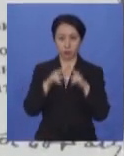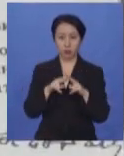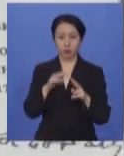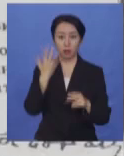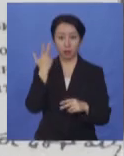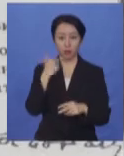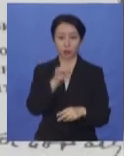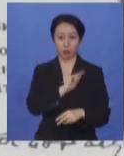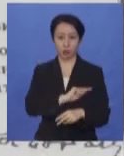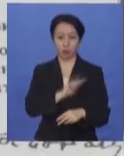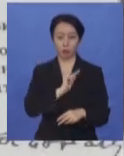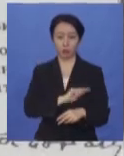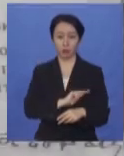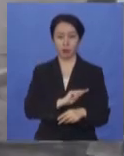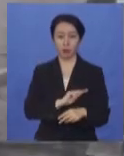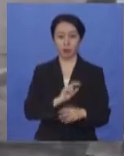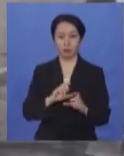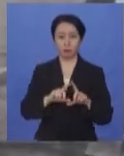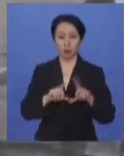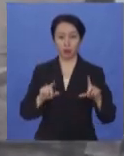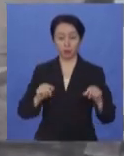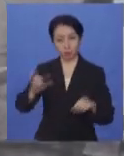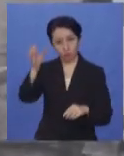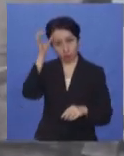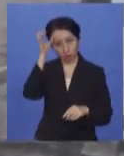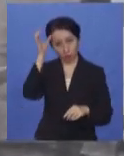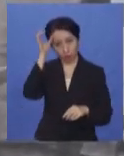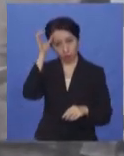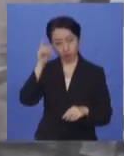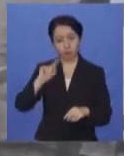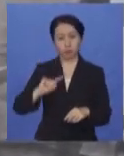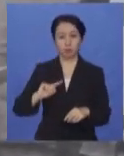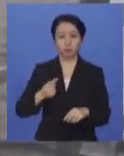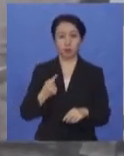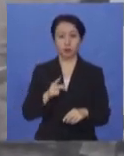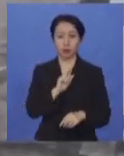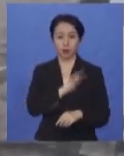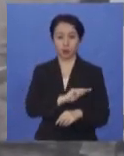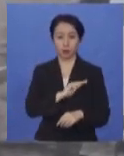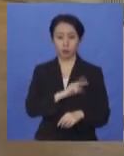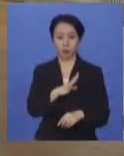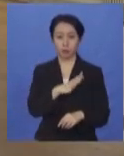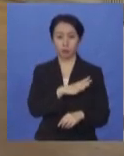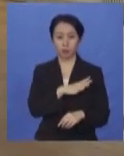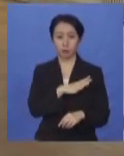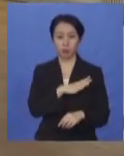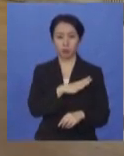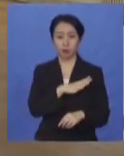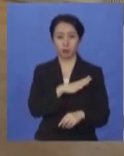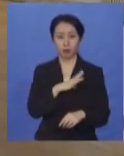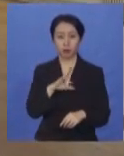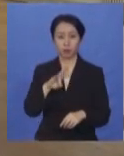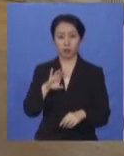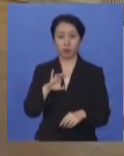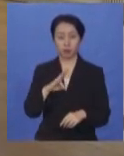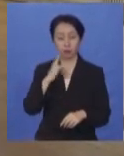где представили научные труды, фотографии академика Аманжола Кушанова. Камиля Хамдулина, Анатолий Белонок, служба новостей.